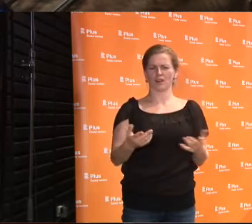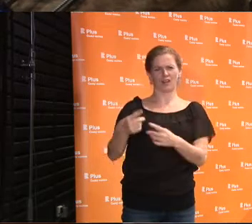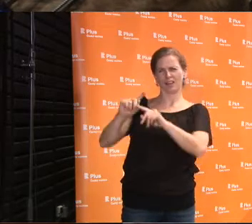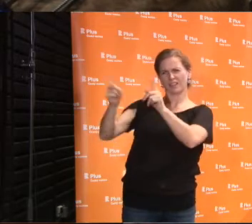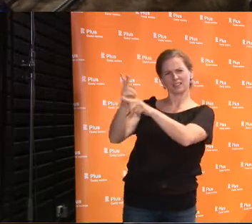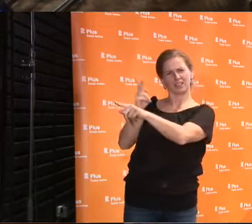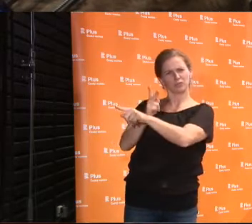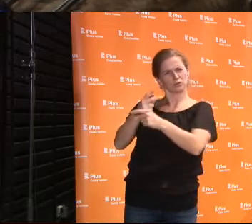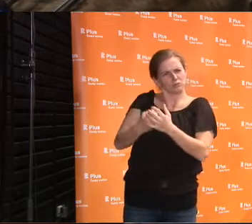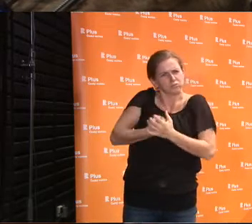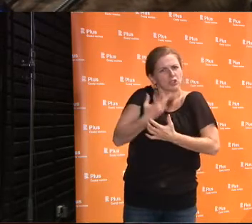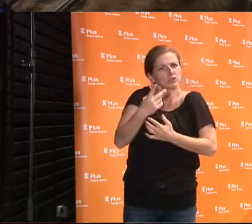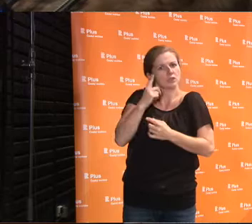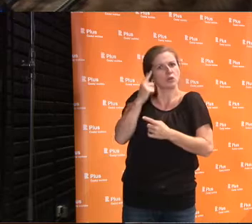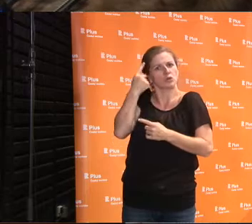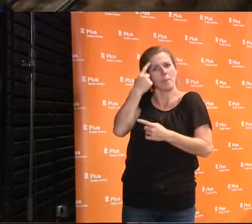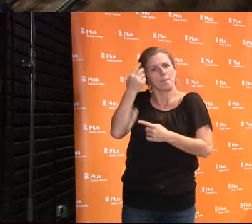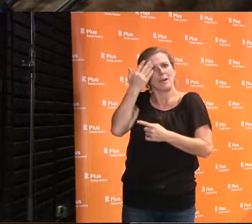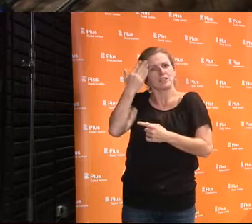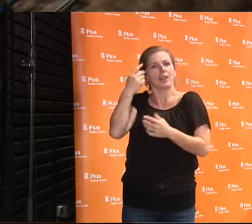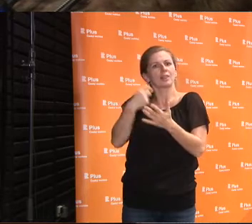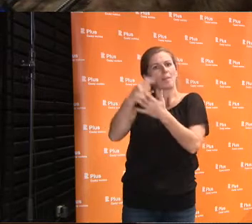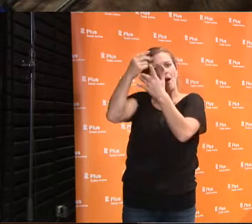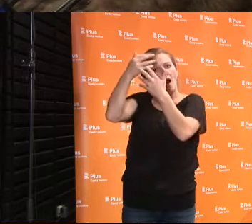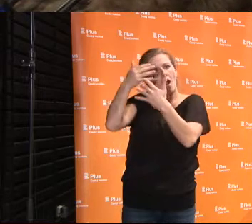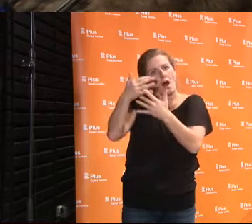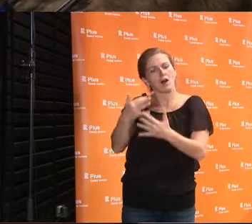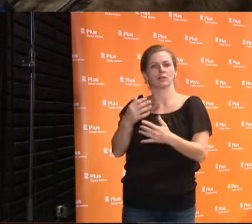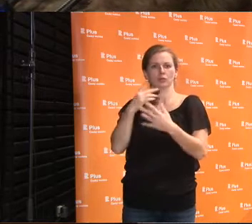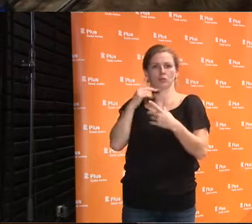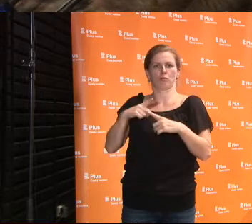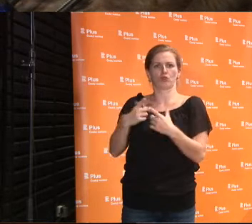myslet algoritmicky, což české děti se jako neučí a